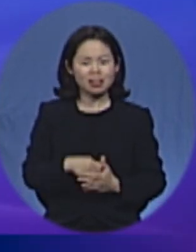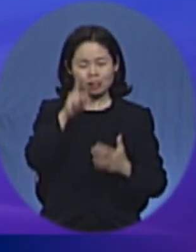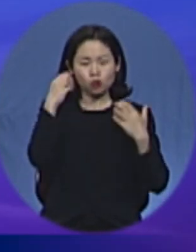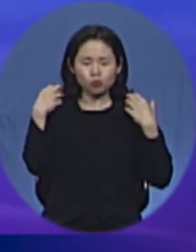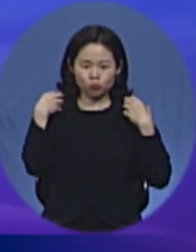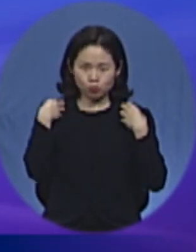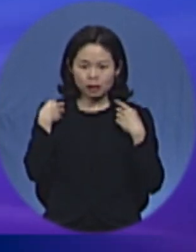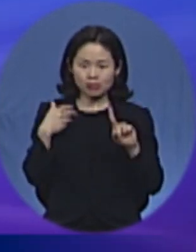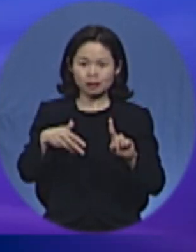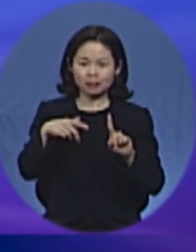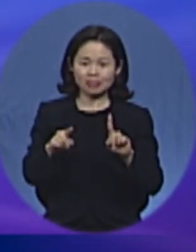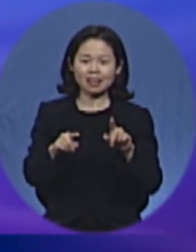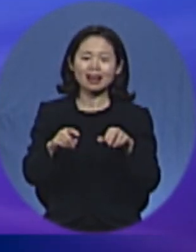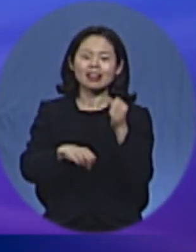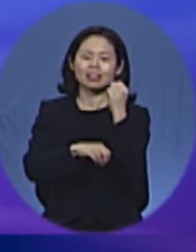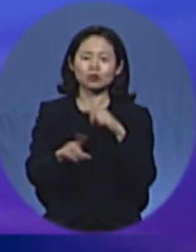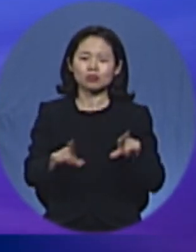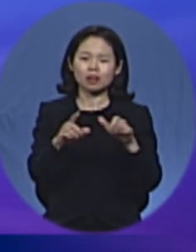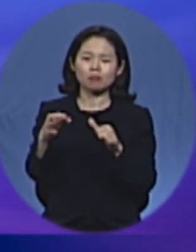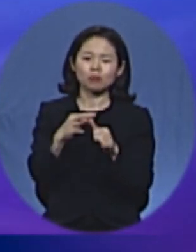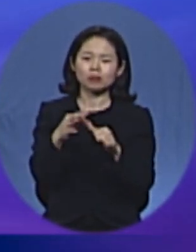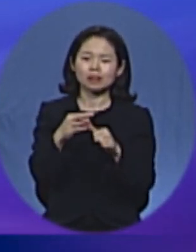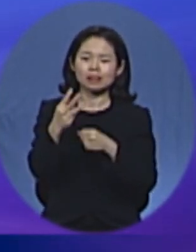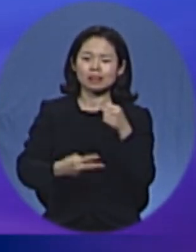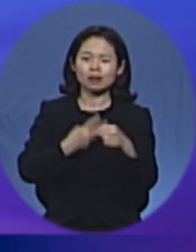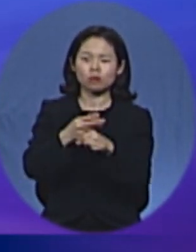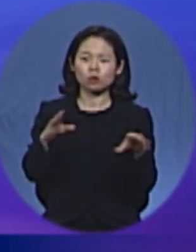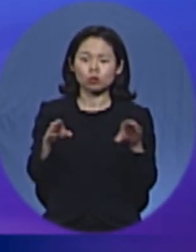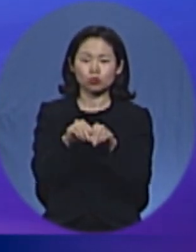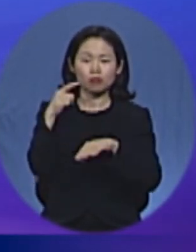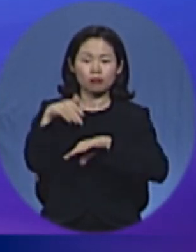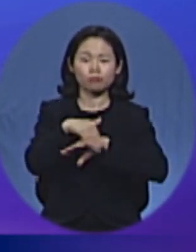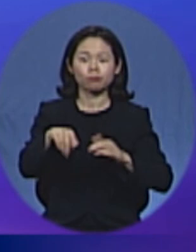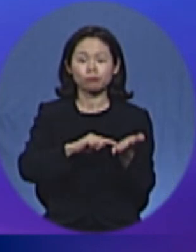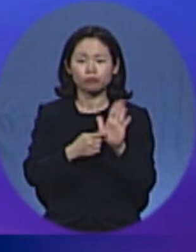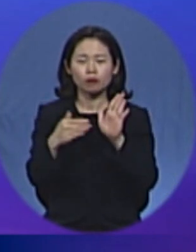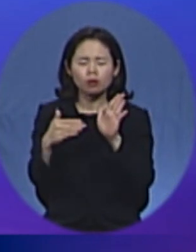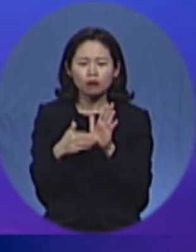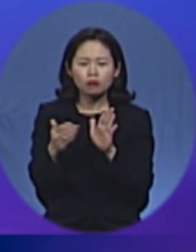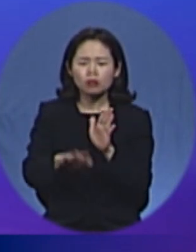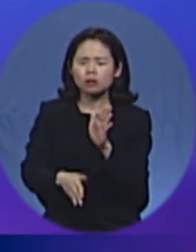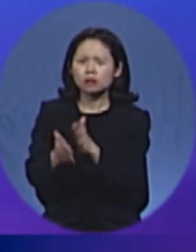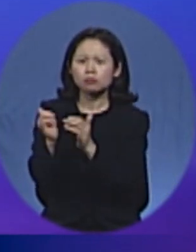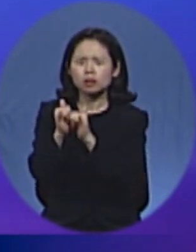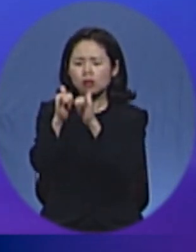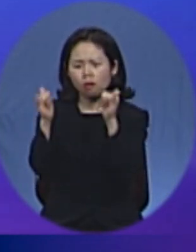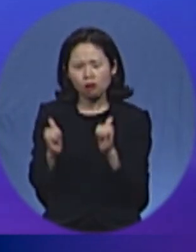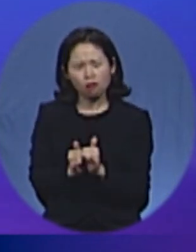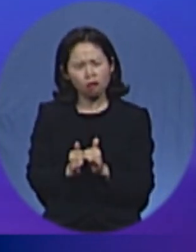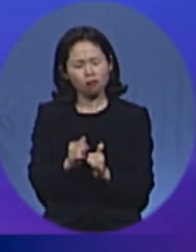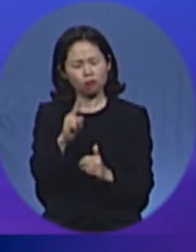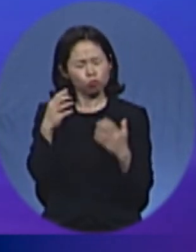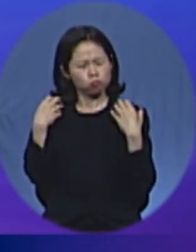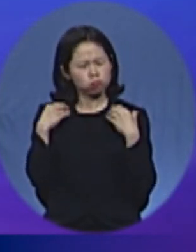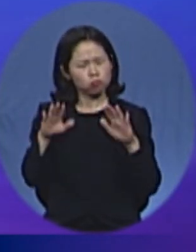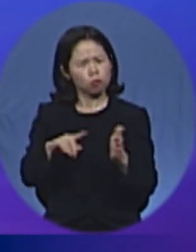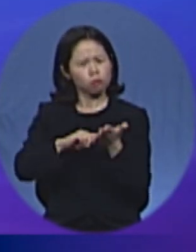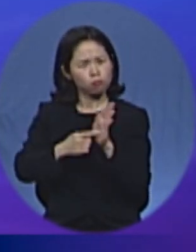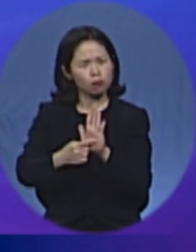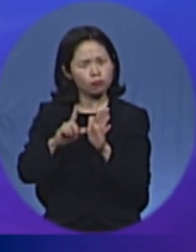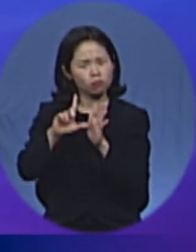정부가 제1차 기초생활보장 3개년 종합계획을 발표했는데요. 그러나 시민사회단체는 정부가 이번